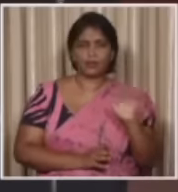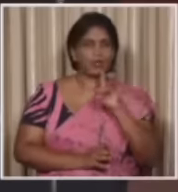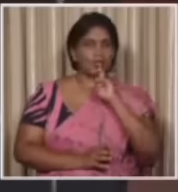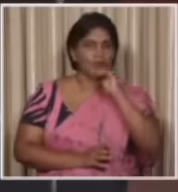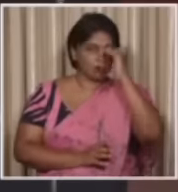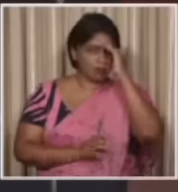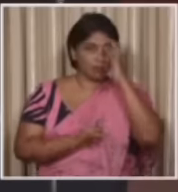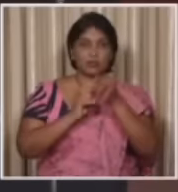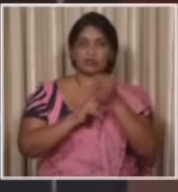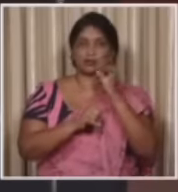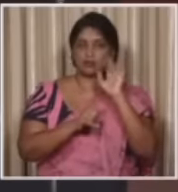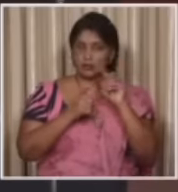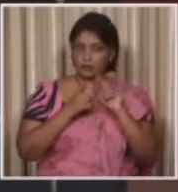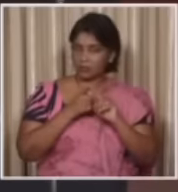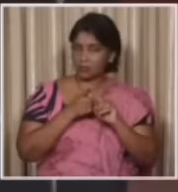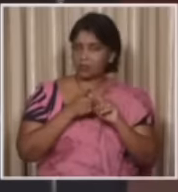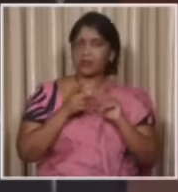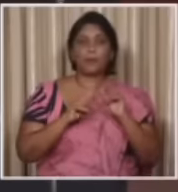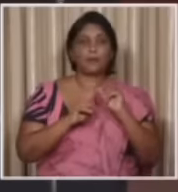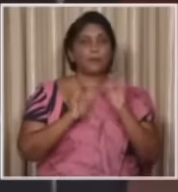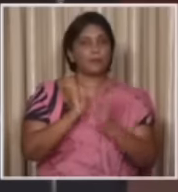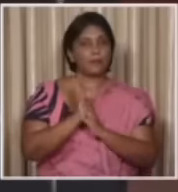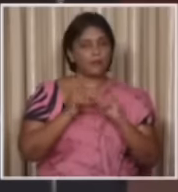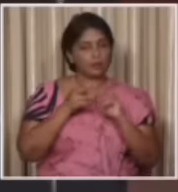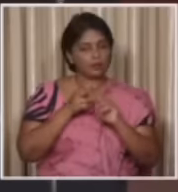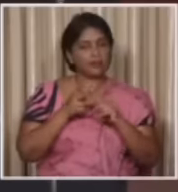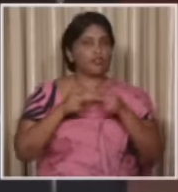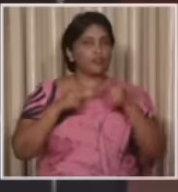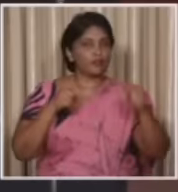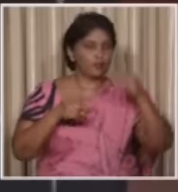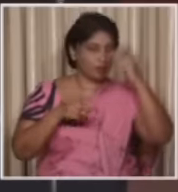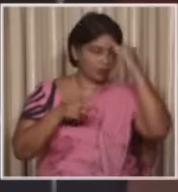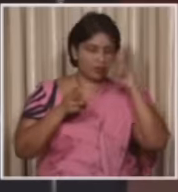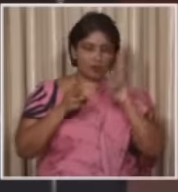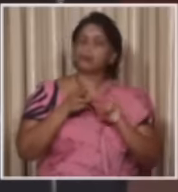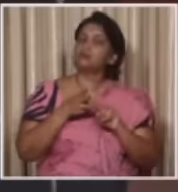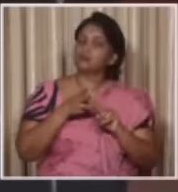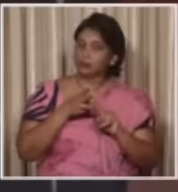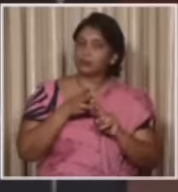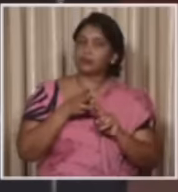කතාදායක සභාපති අගමැතිතුමා ඉන්නවා විපක්ෂ නායකතුමා ඉන්නවා. එතකොට